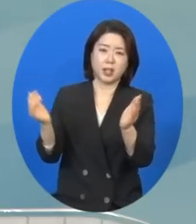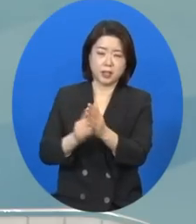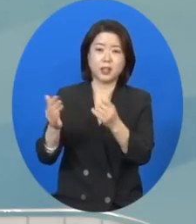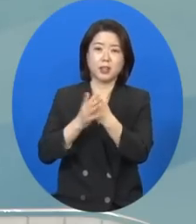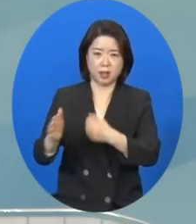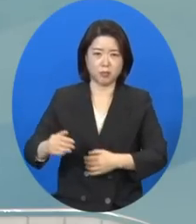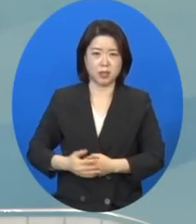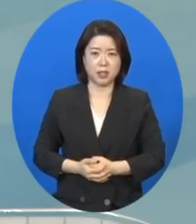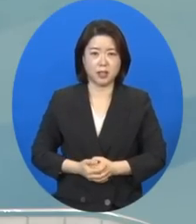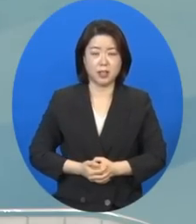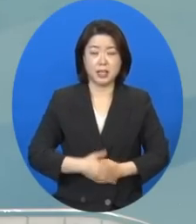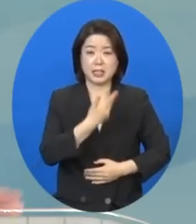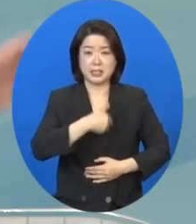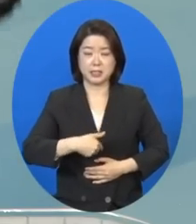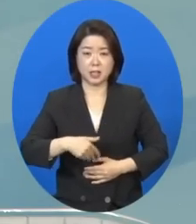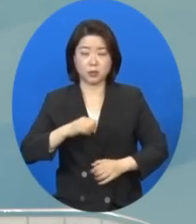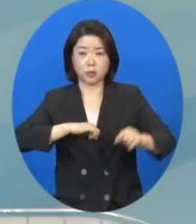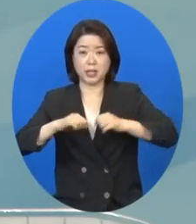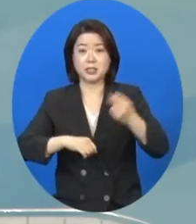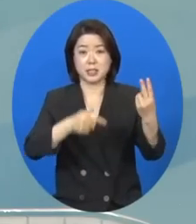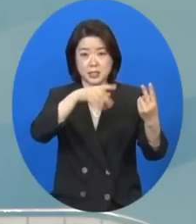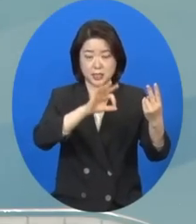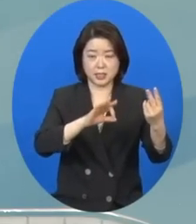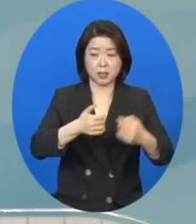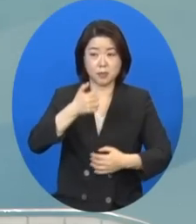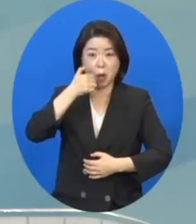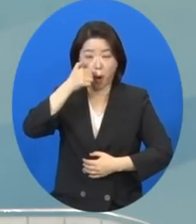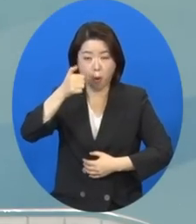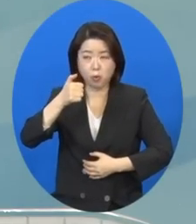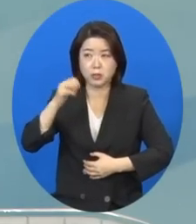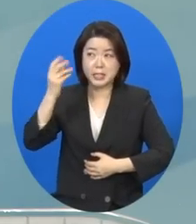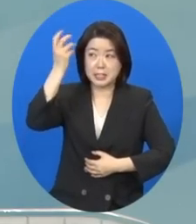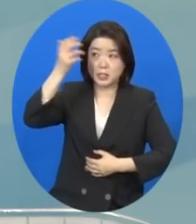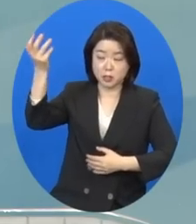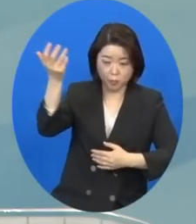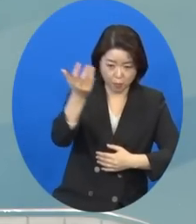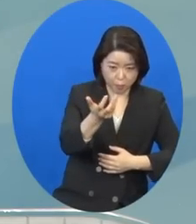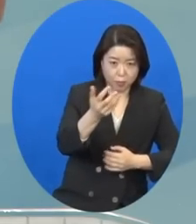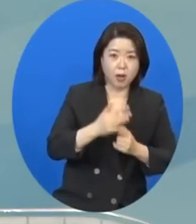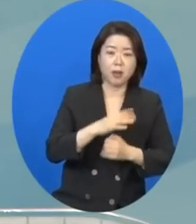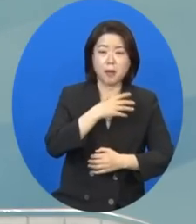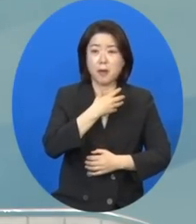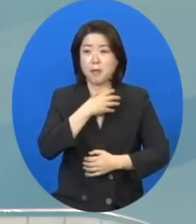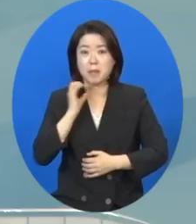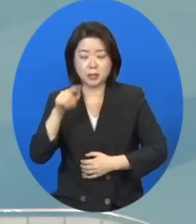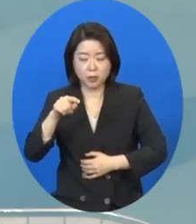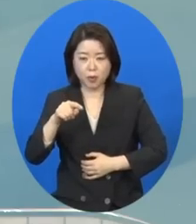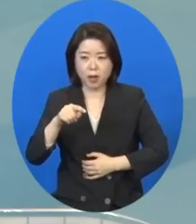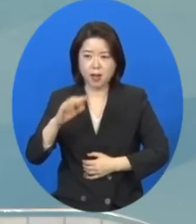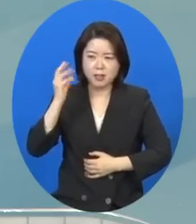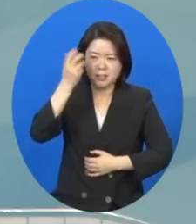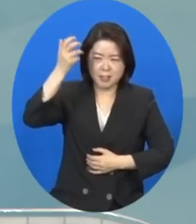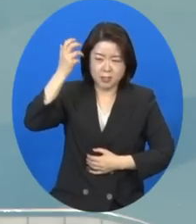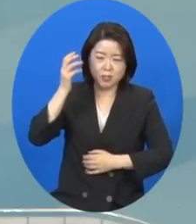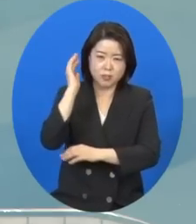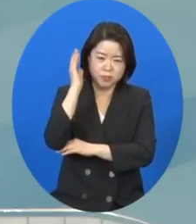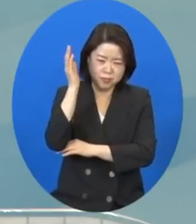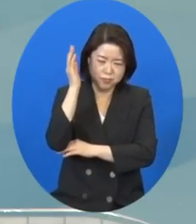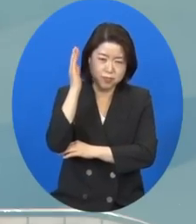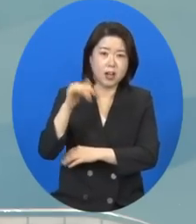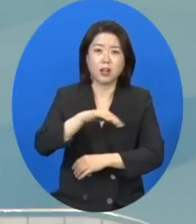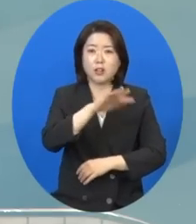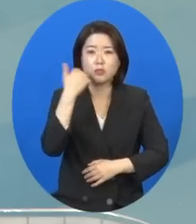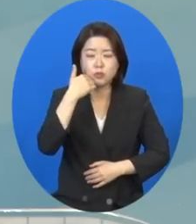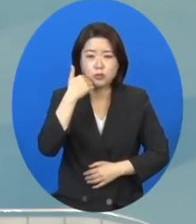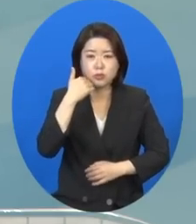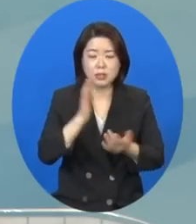사도행전 2장에 보세요 오순절 성령이 임한 다음에 베드로가 성령이 충만하여서 말씀을 전하는데 듣는 사람들이 누구였냐면 예수님을